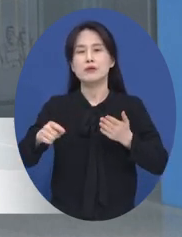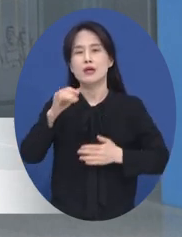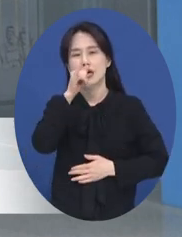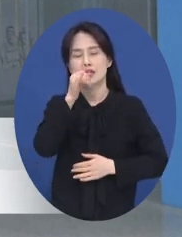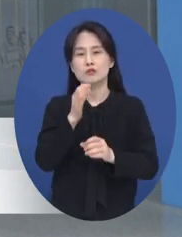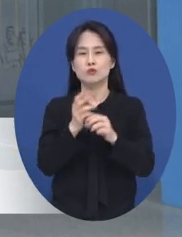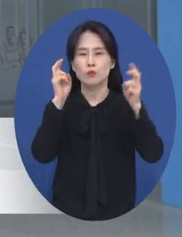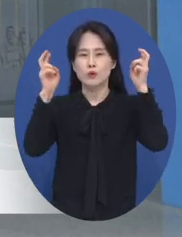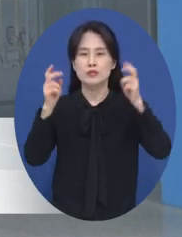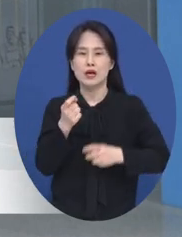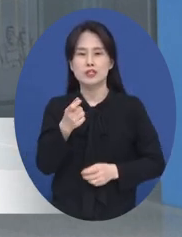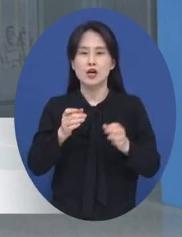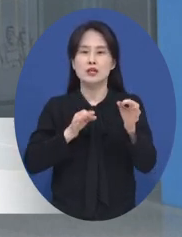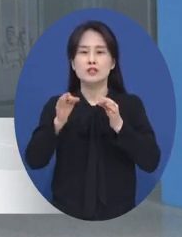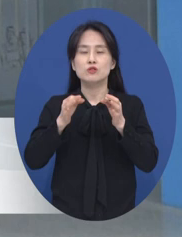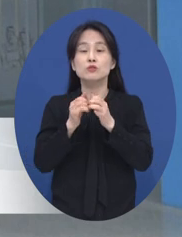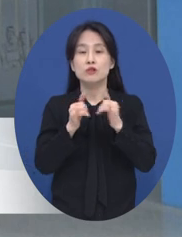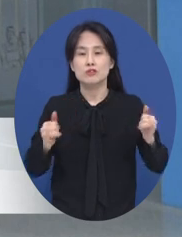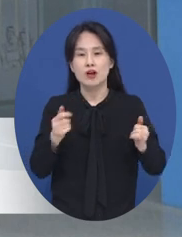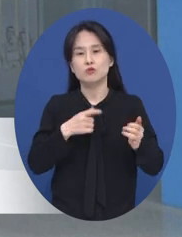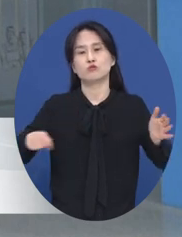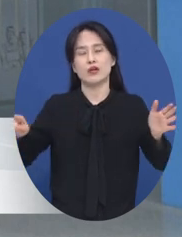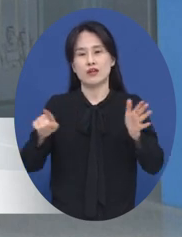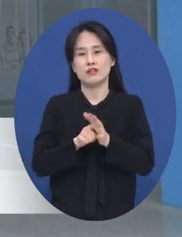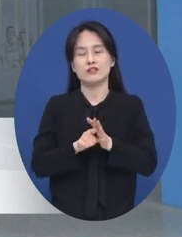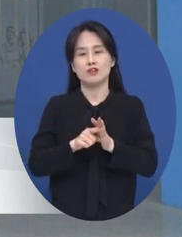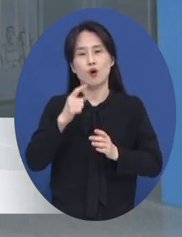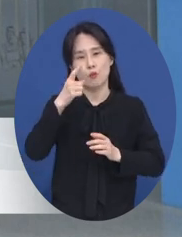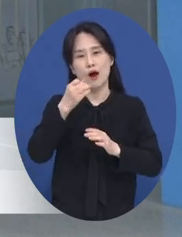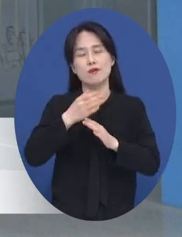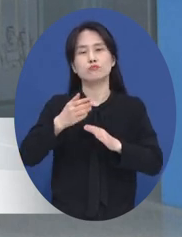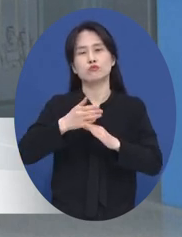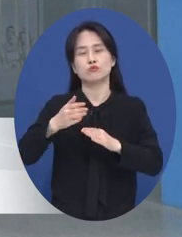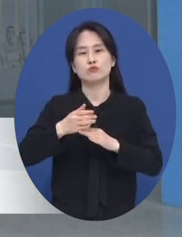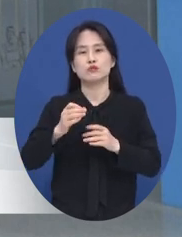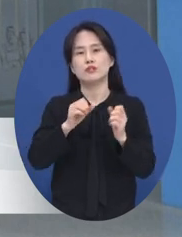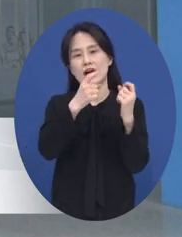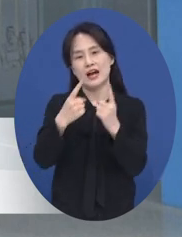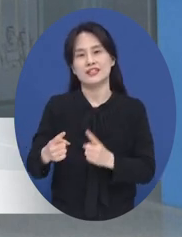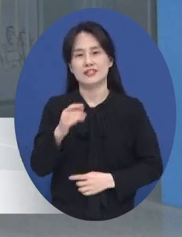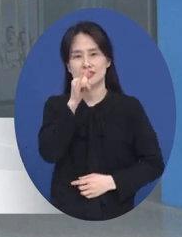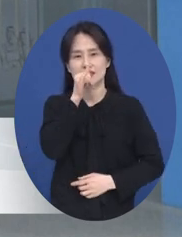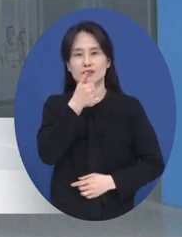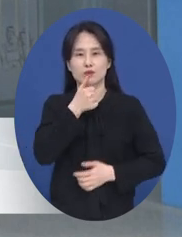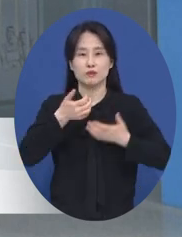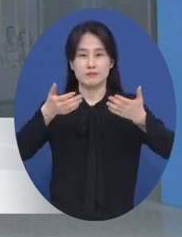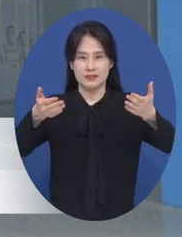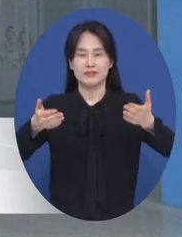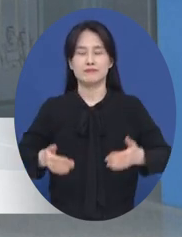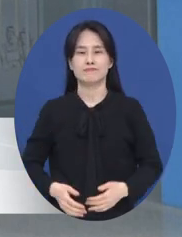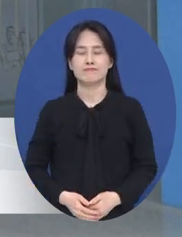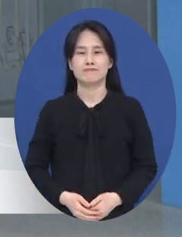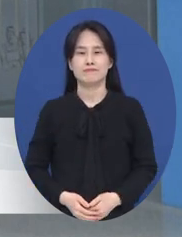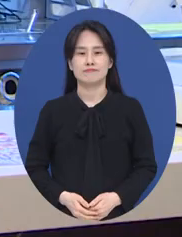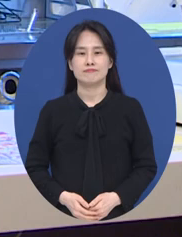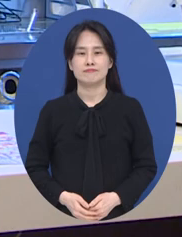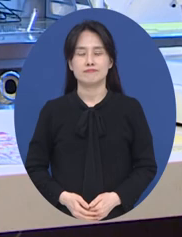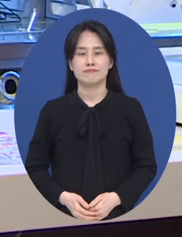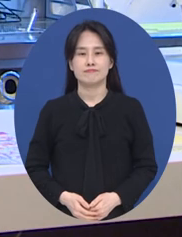소상공인들을 위해 공공 기관 시설 임대료를 깎아 주는 건데요 경기 복부 김태희 기자의 보돕니다